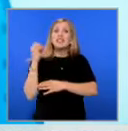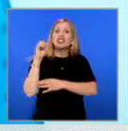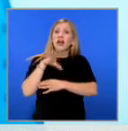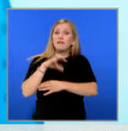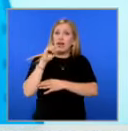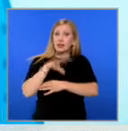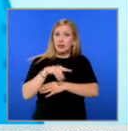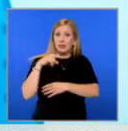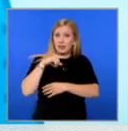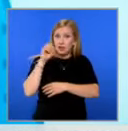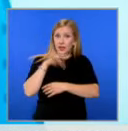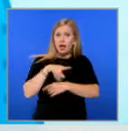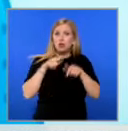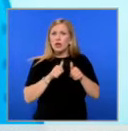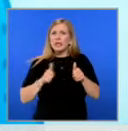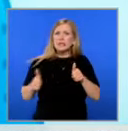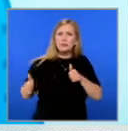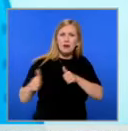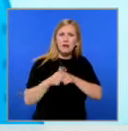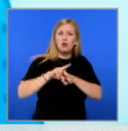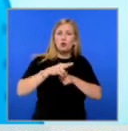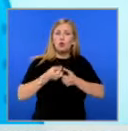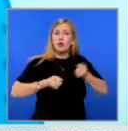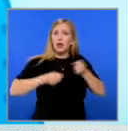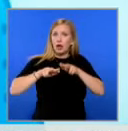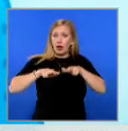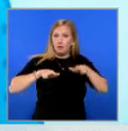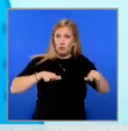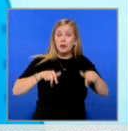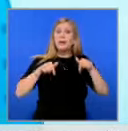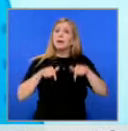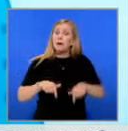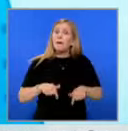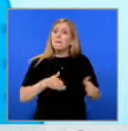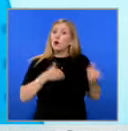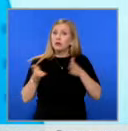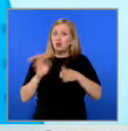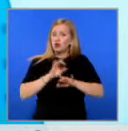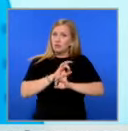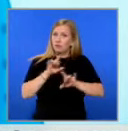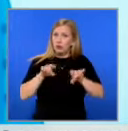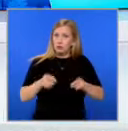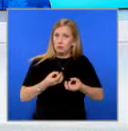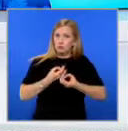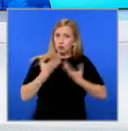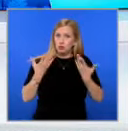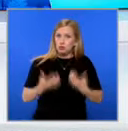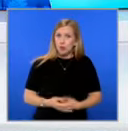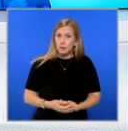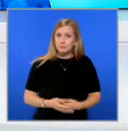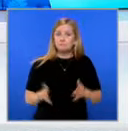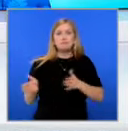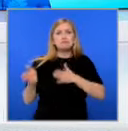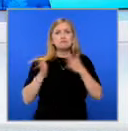светлинен сигнал като дори изпреварил колите пред него подробности очаквайте в посвета и у нас в 20